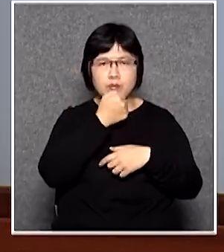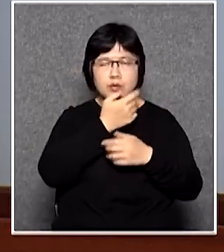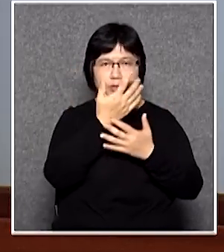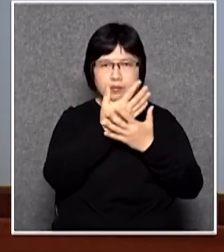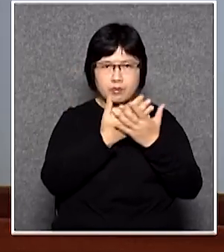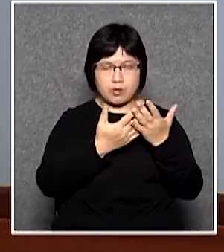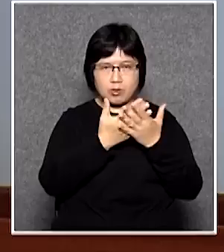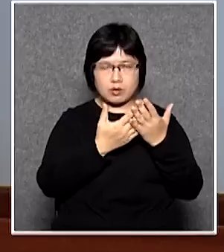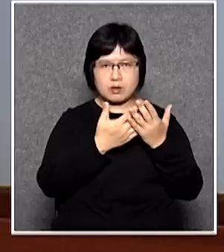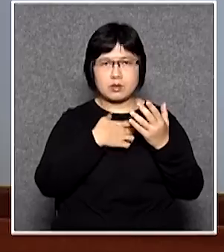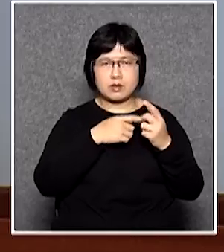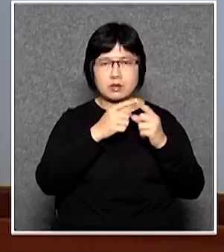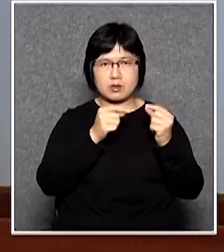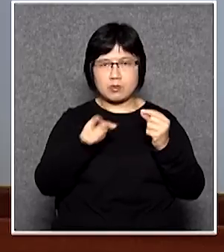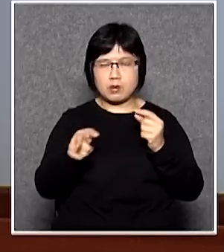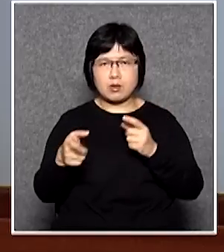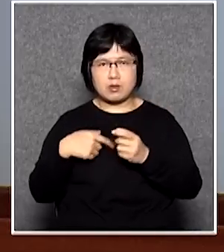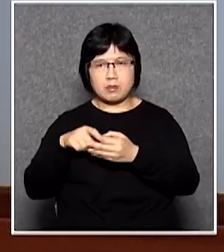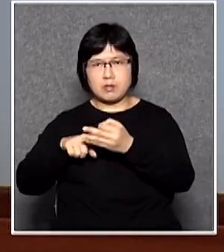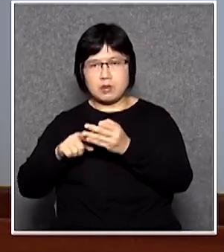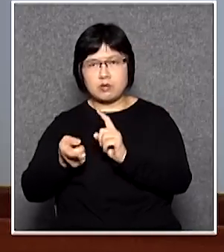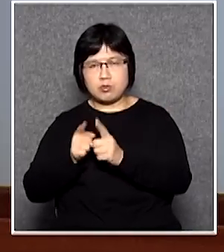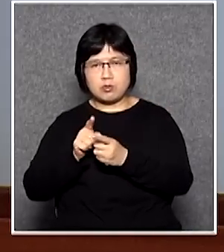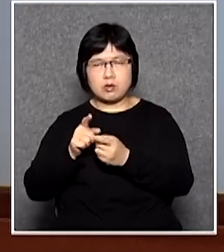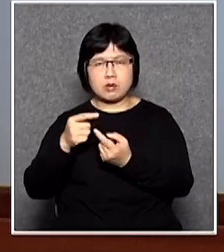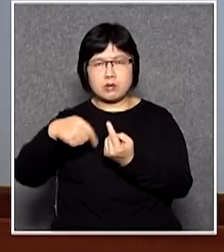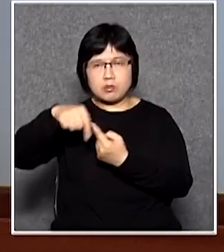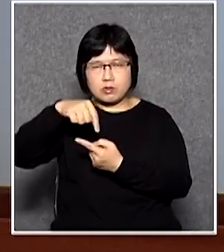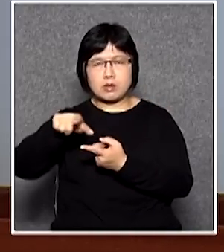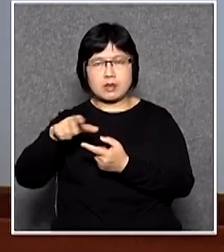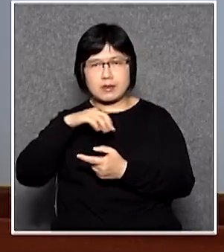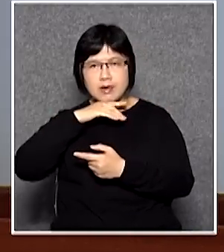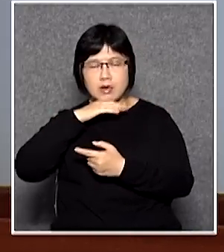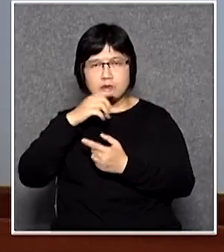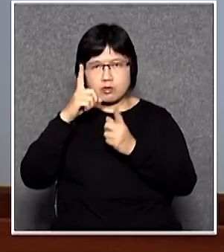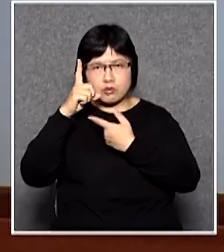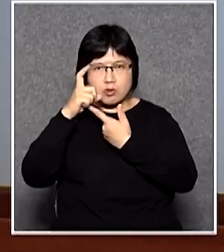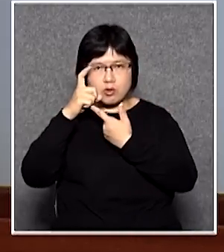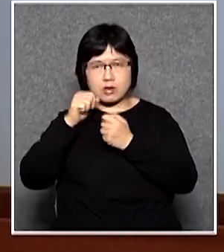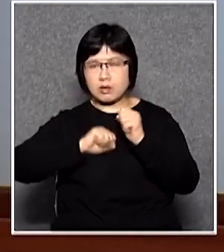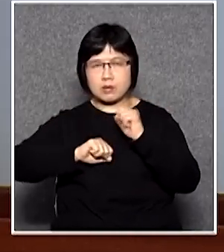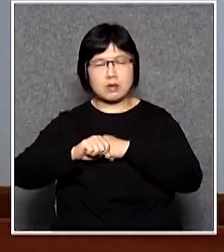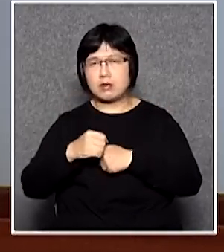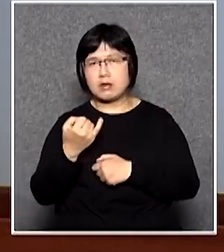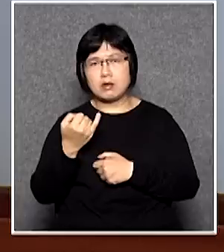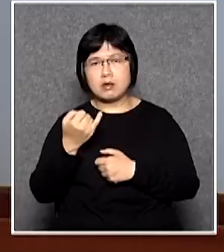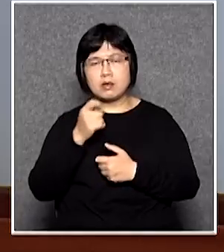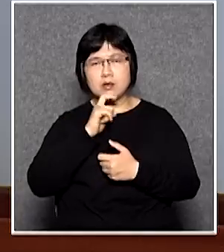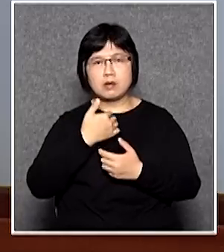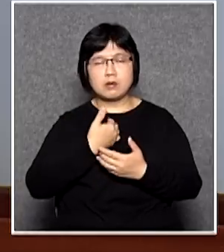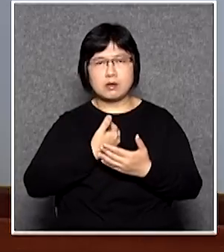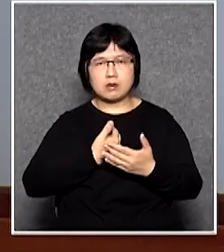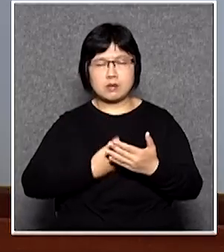道，指冯伟光转载假相的行为呢是适得其反，是还有不诚实使用电